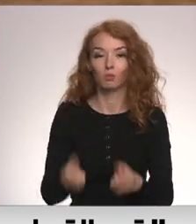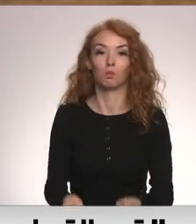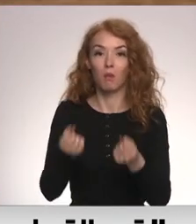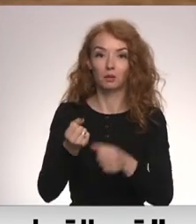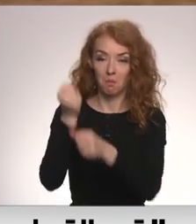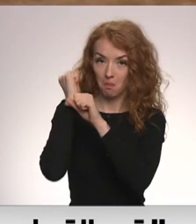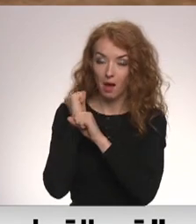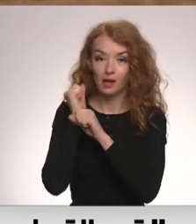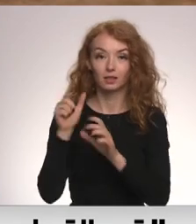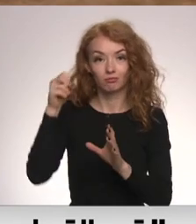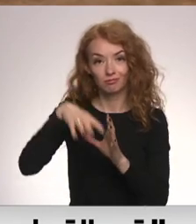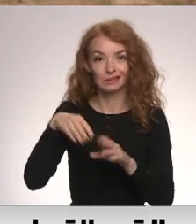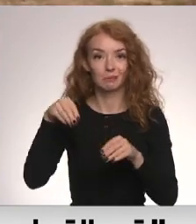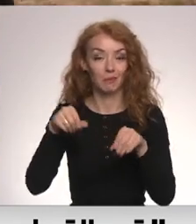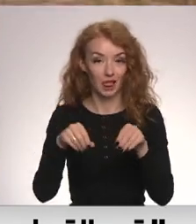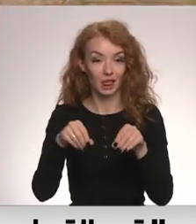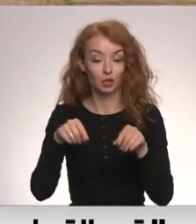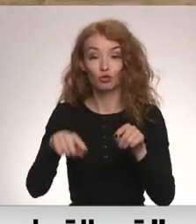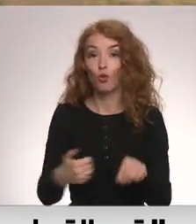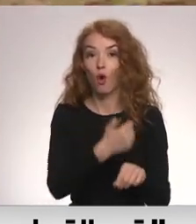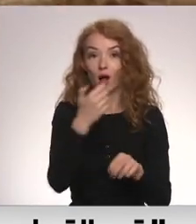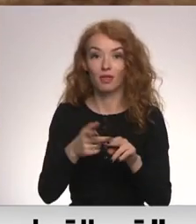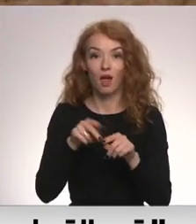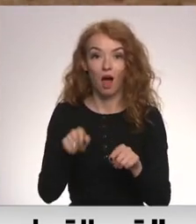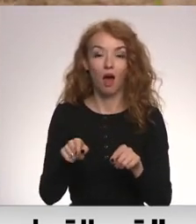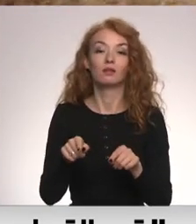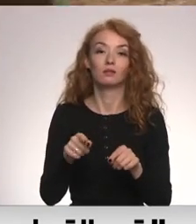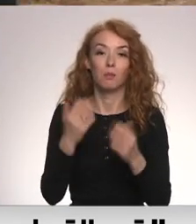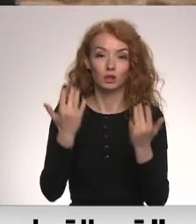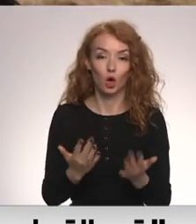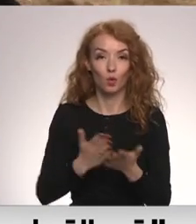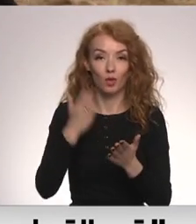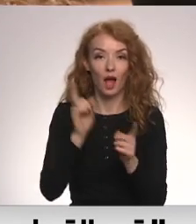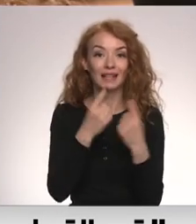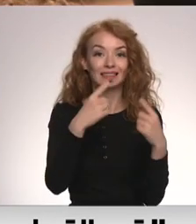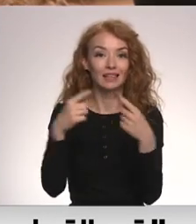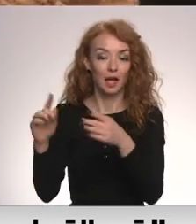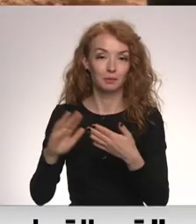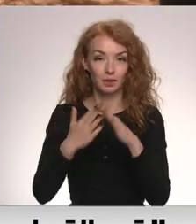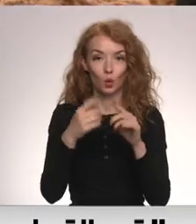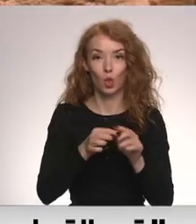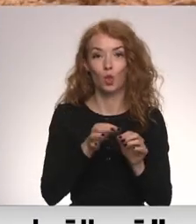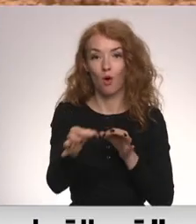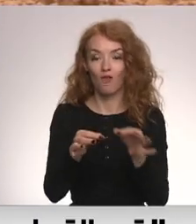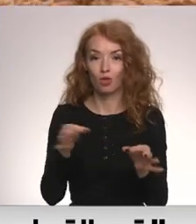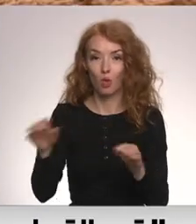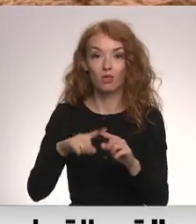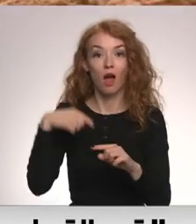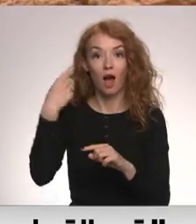smags maiss, pildīts ar smiltīm. Šogad šādi skrējieni norisināsies arī citās pilsētās un novados.